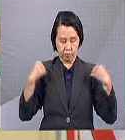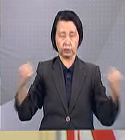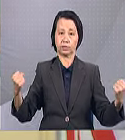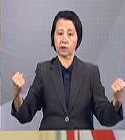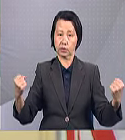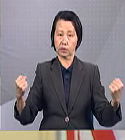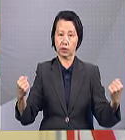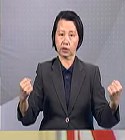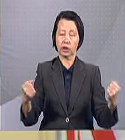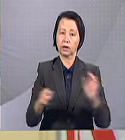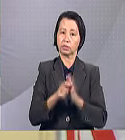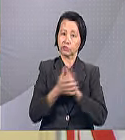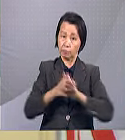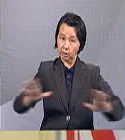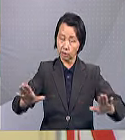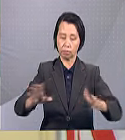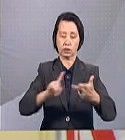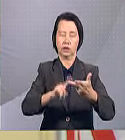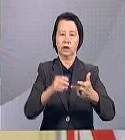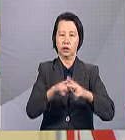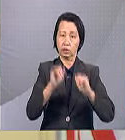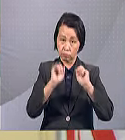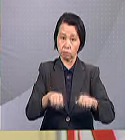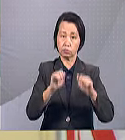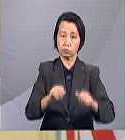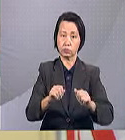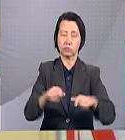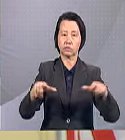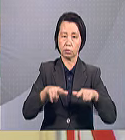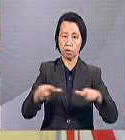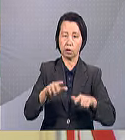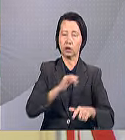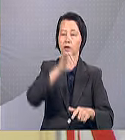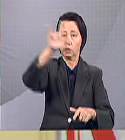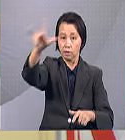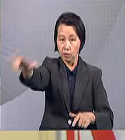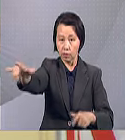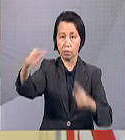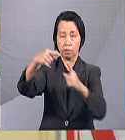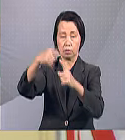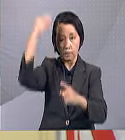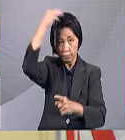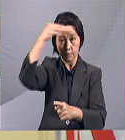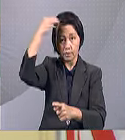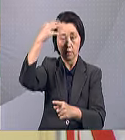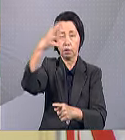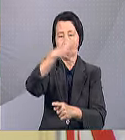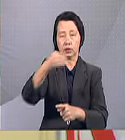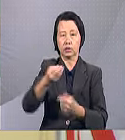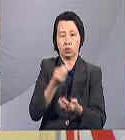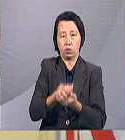kesihatan, keselamatan, keizinan melakukan perjalanan ke tanah suci dan